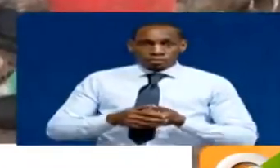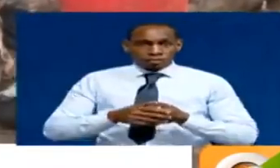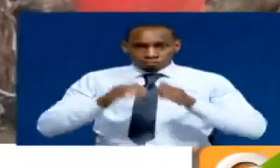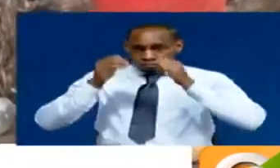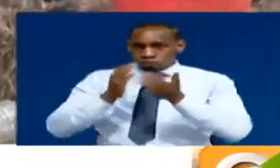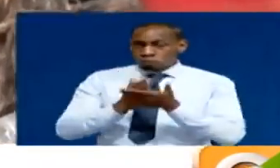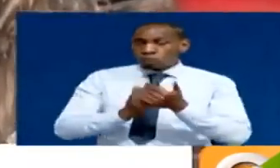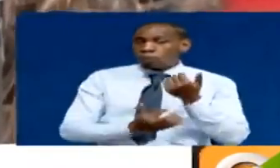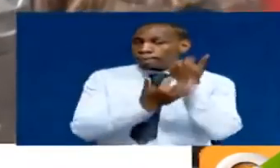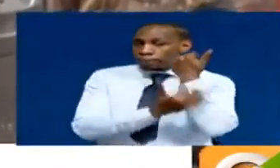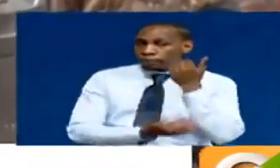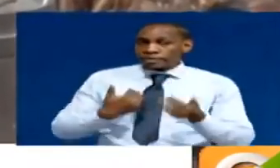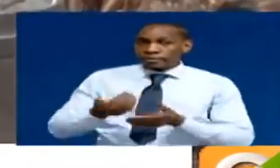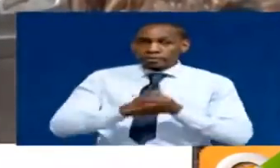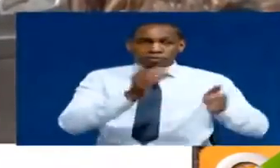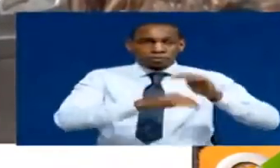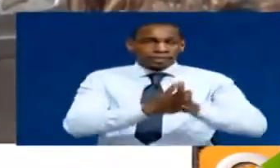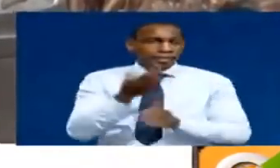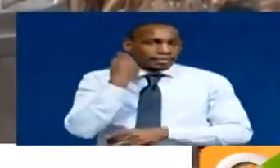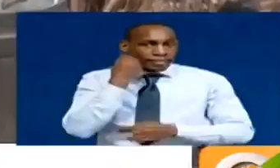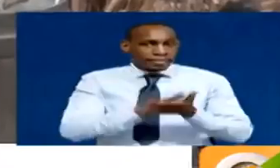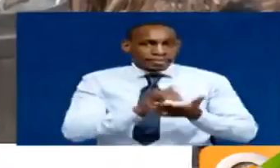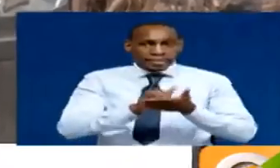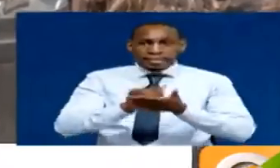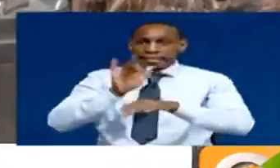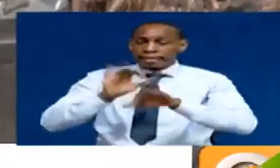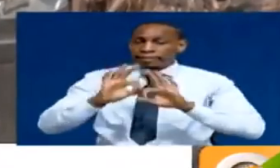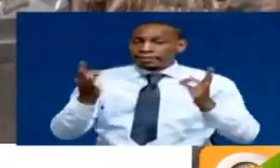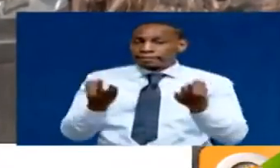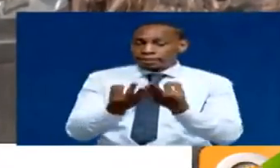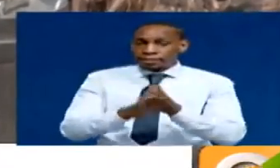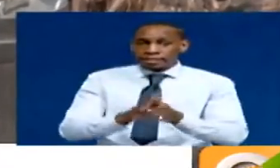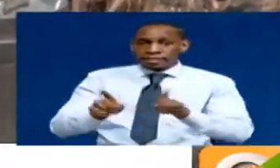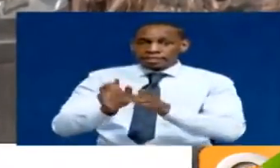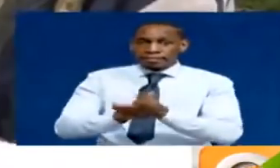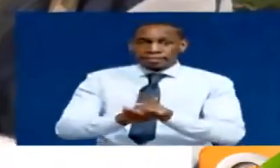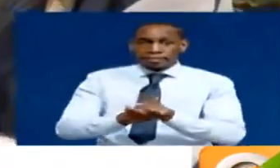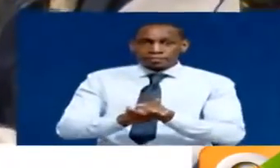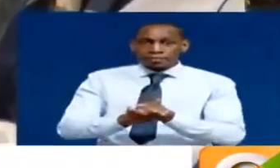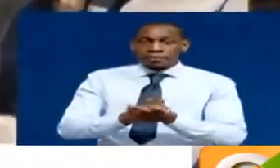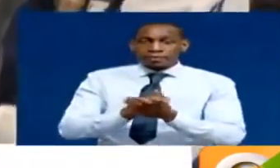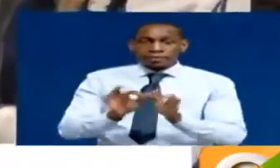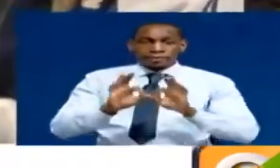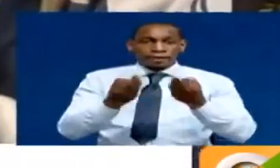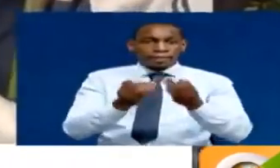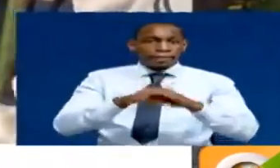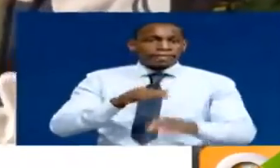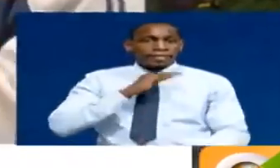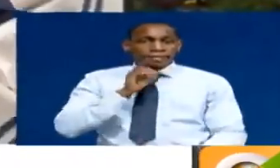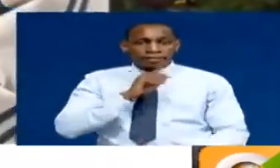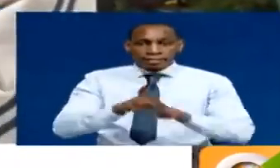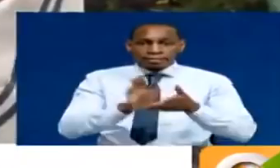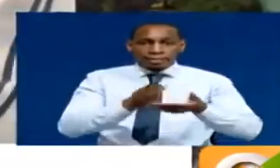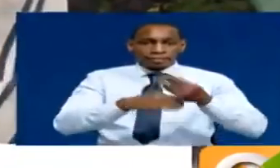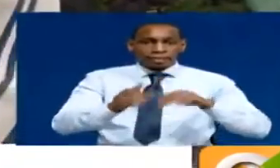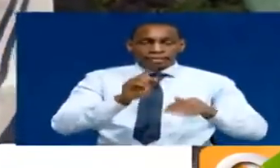Wanasema ufukara hapa ulichangiwa na magonjwa yaliyoteka familia hii na hata kupoteza wandani wao, licha ya